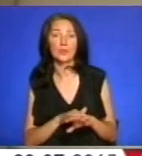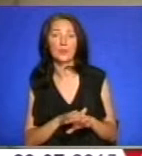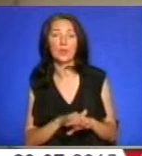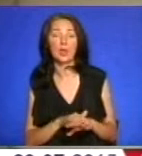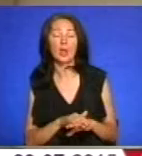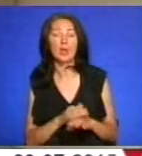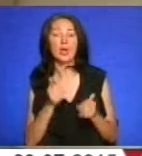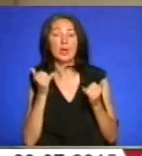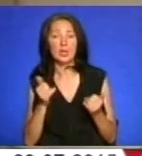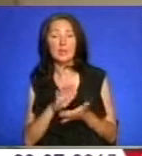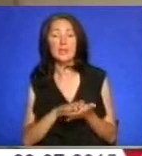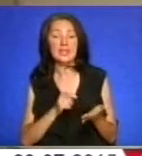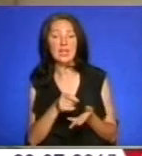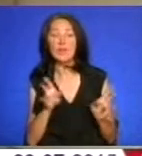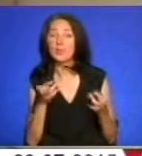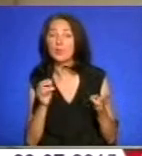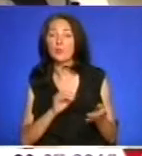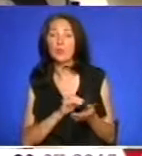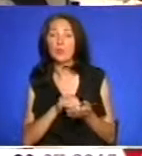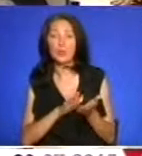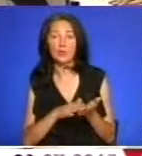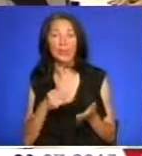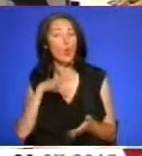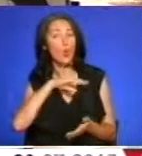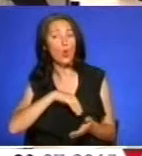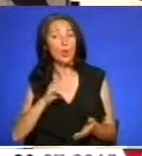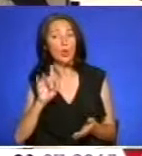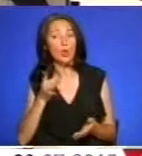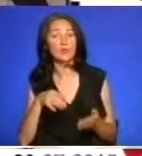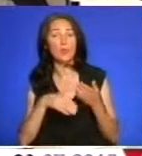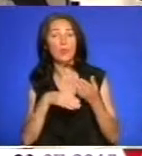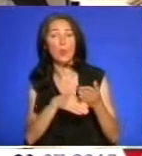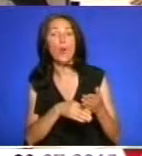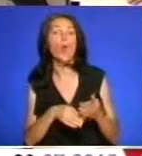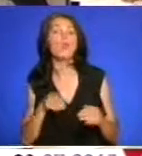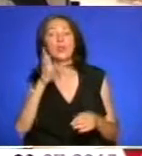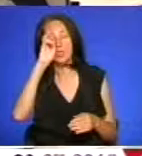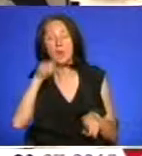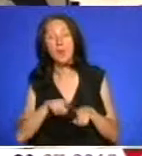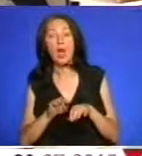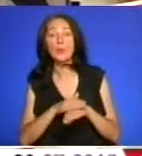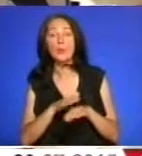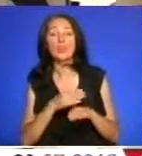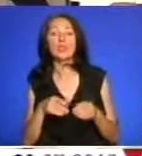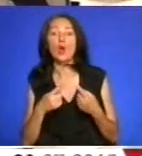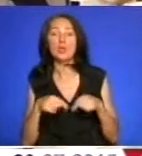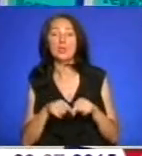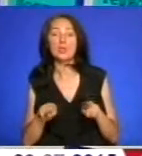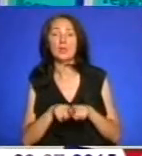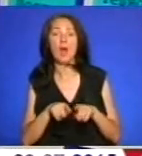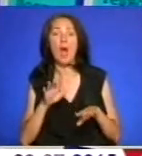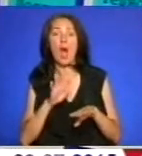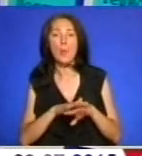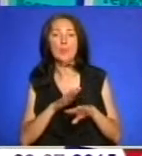речі, відтепер у заяву не потрібно вписувати ваші доходи, одноразову допомогу від держави та благодійних організацій і банківські депозити.